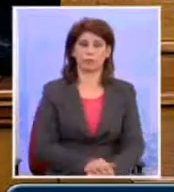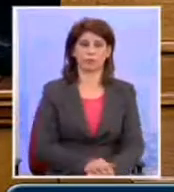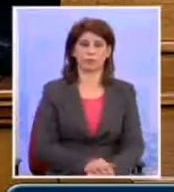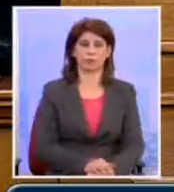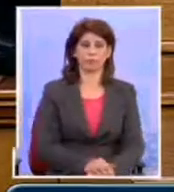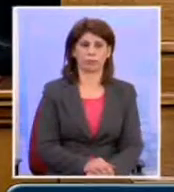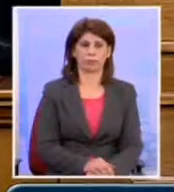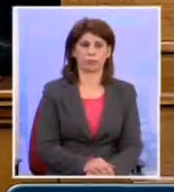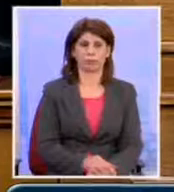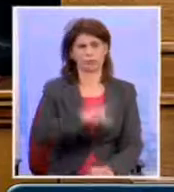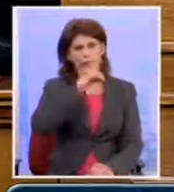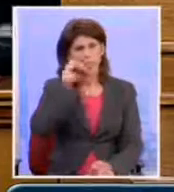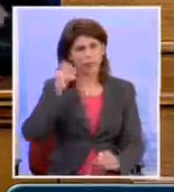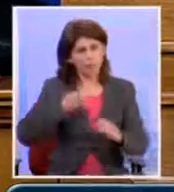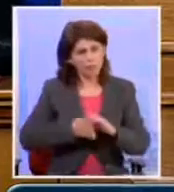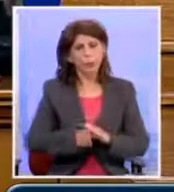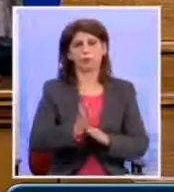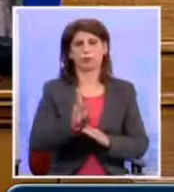της δύσκολης διεξόδου.